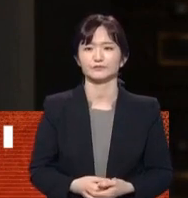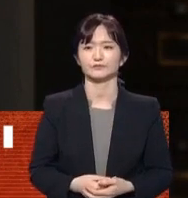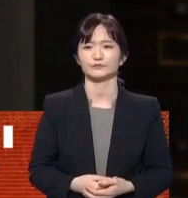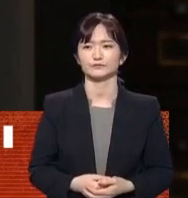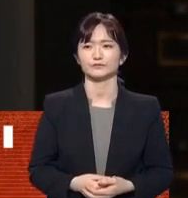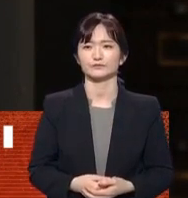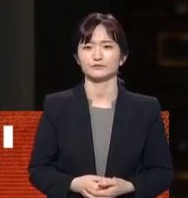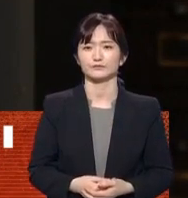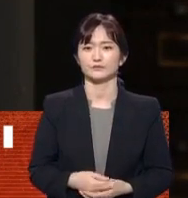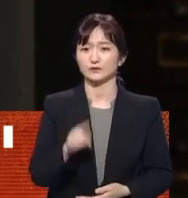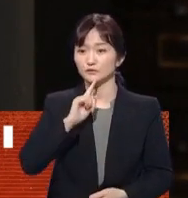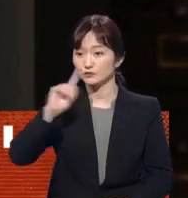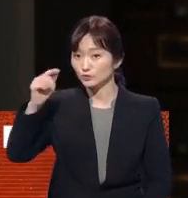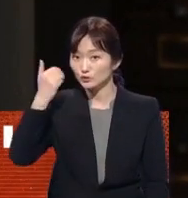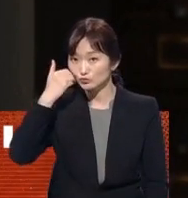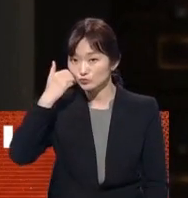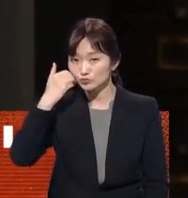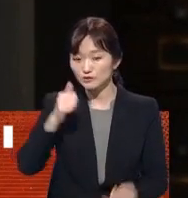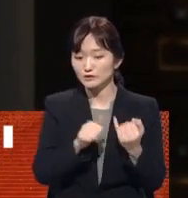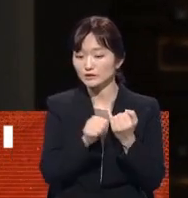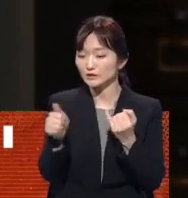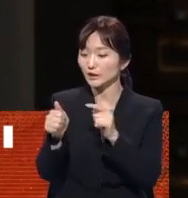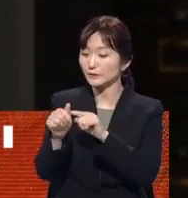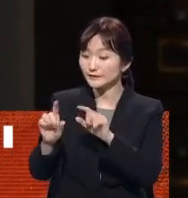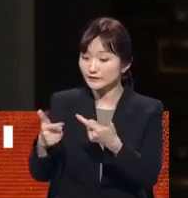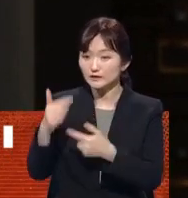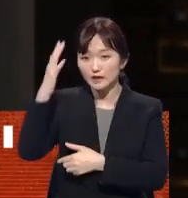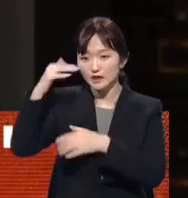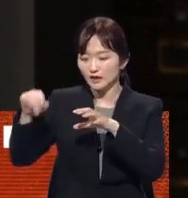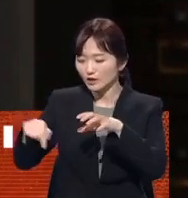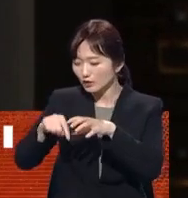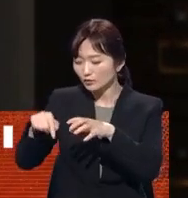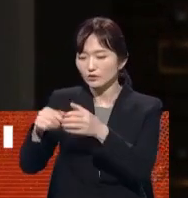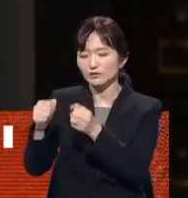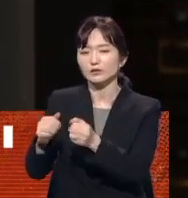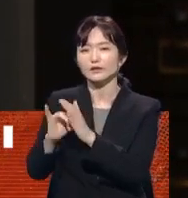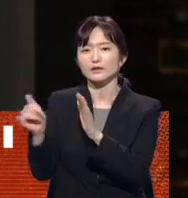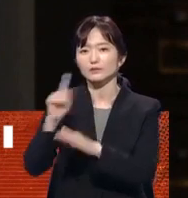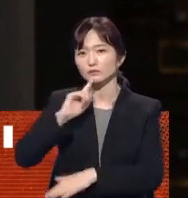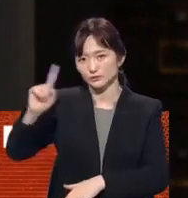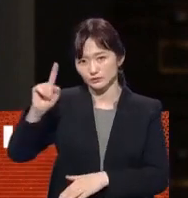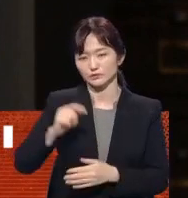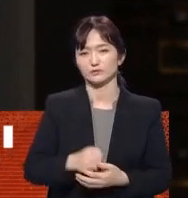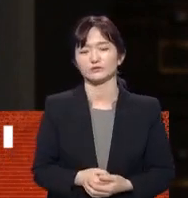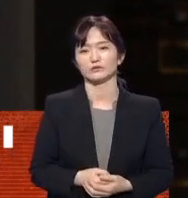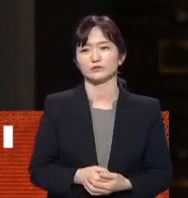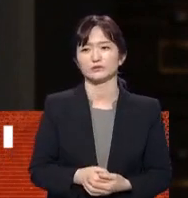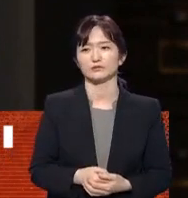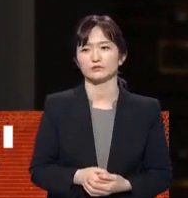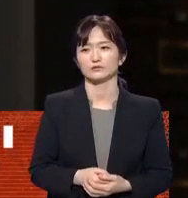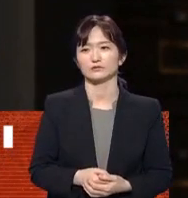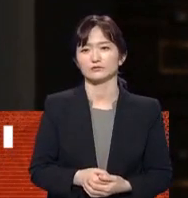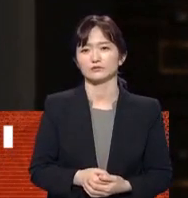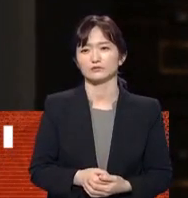사건을 신고한 건 남편이 아닌 한국에 있던 가족이었어요 자 그런데 왜